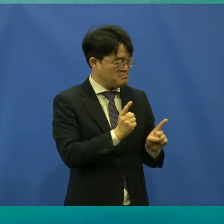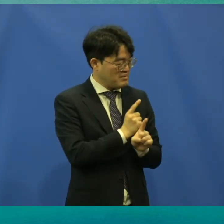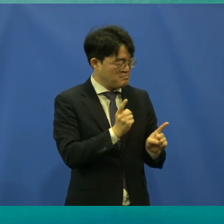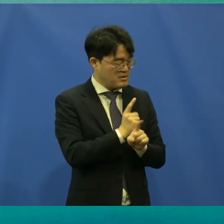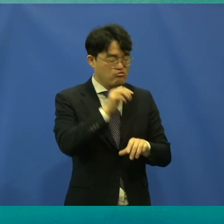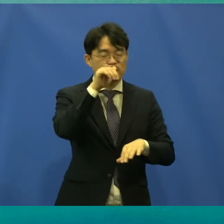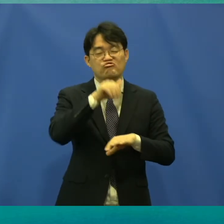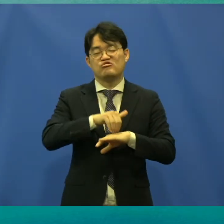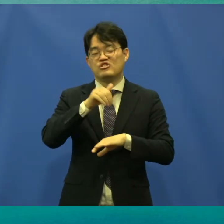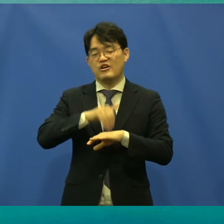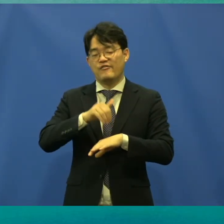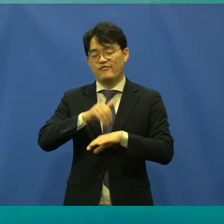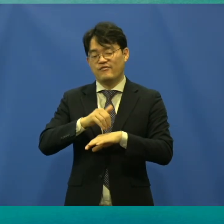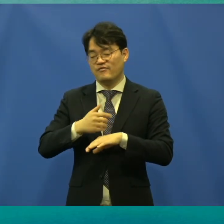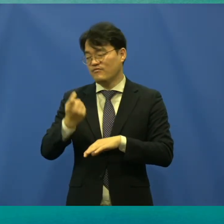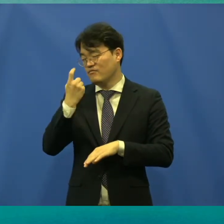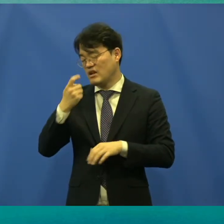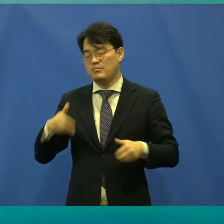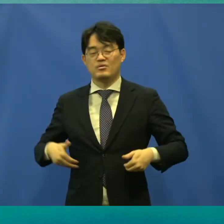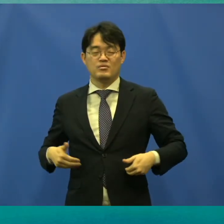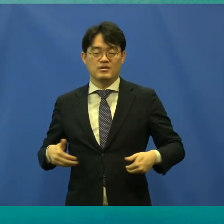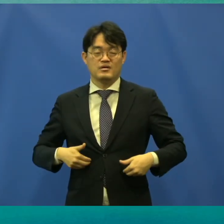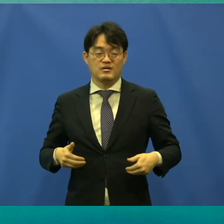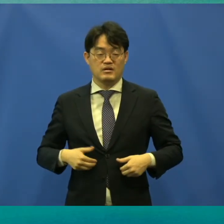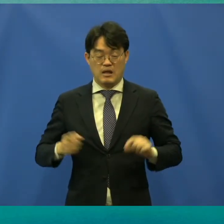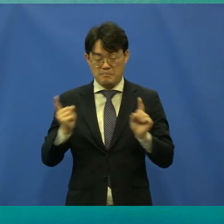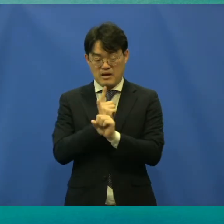이 레슨을 누가 시키는 거예요? 하나님이 직접 하시는 거예요.